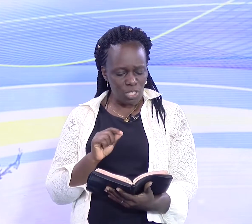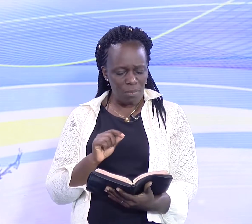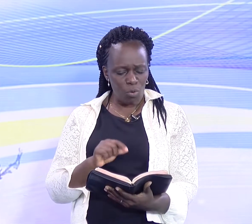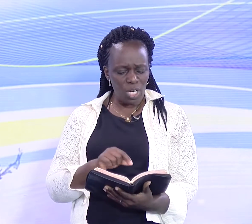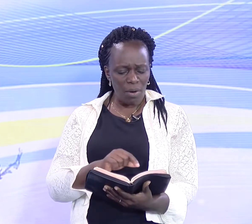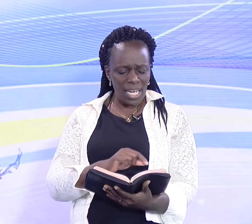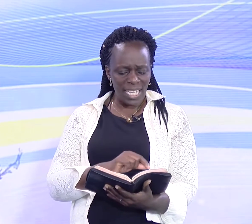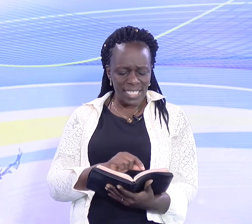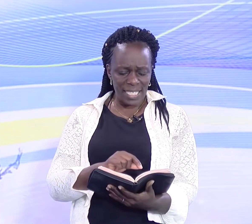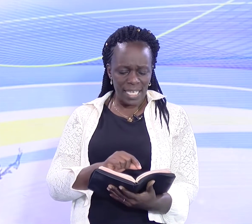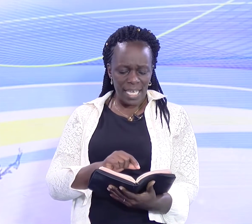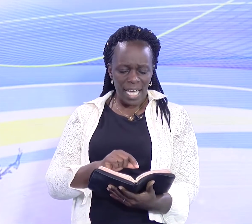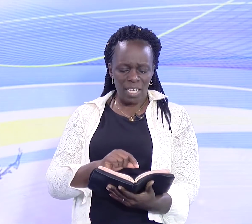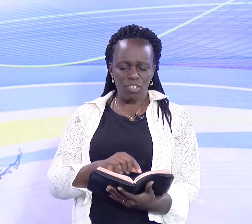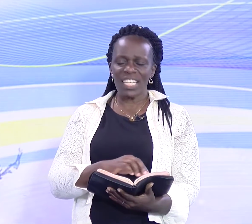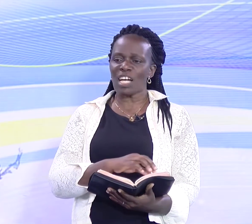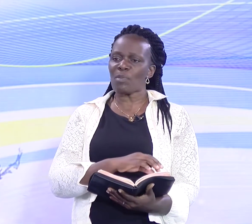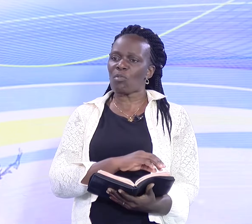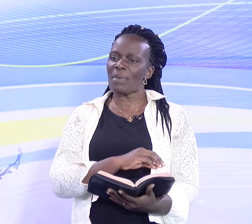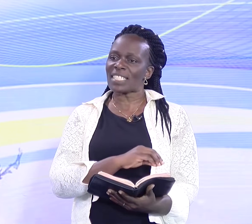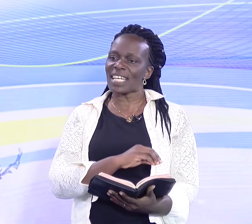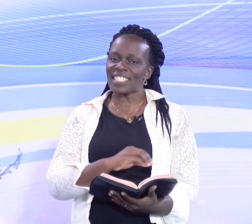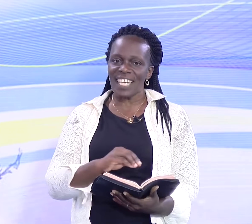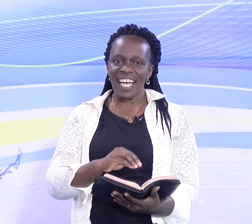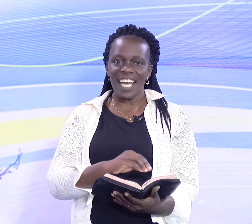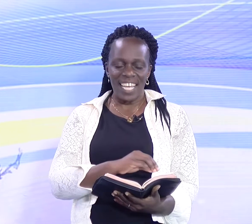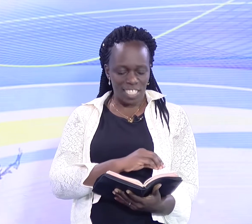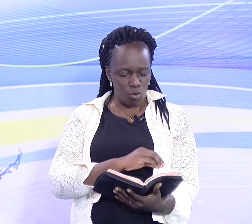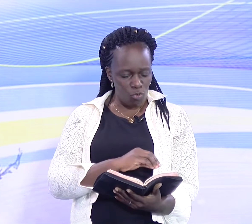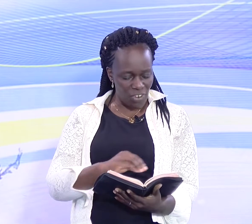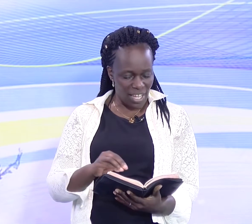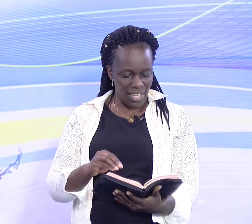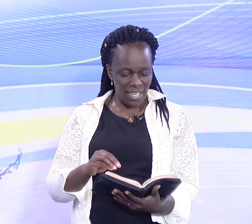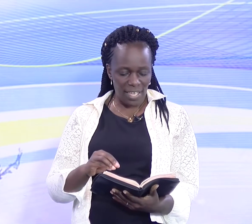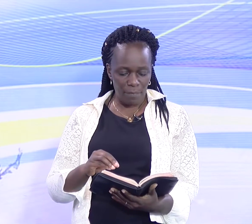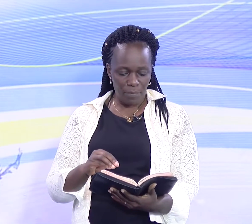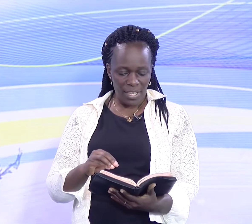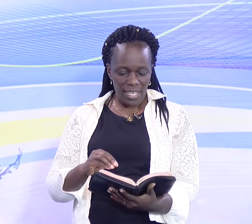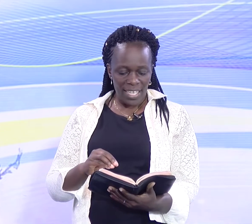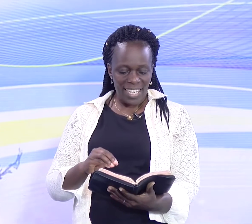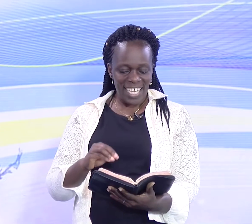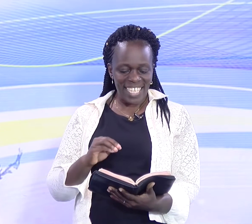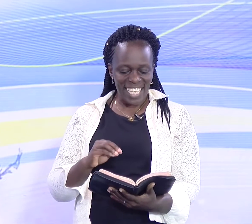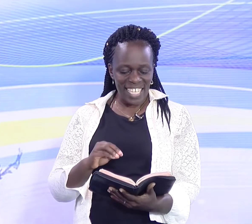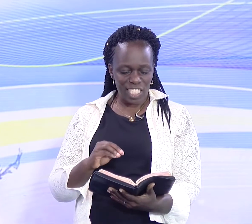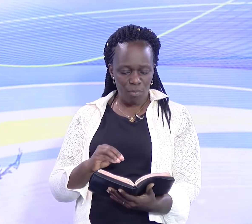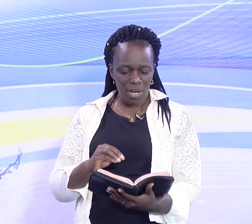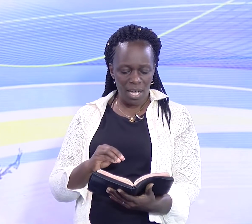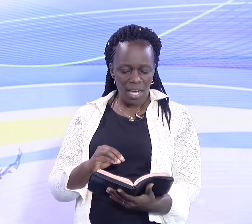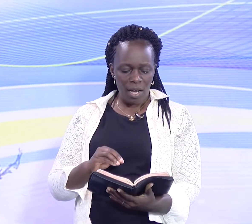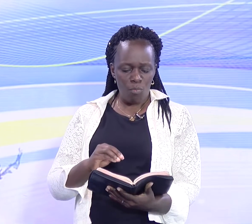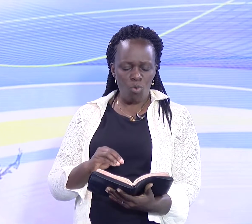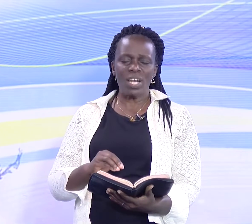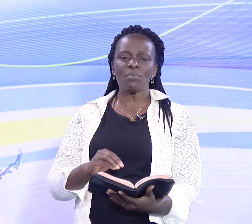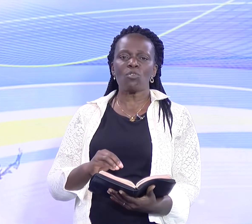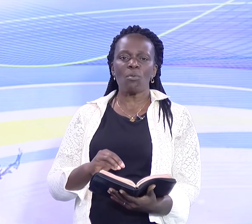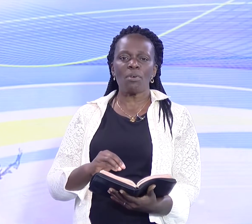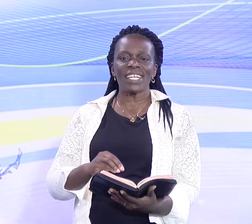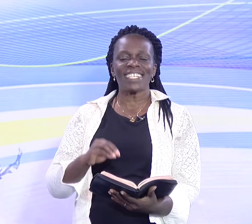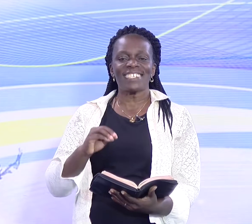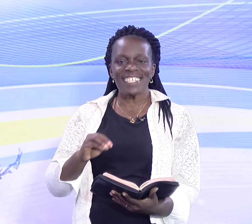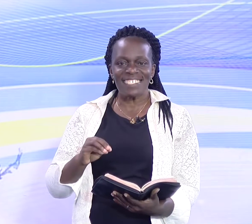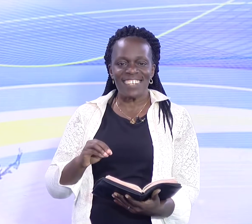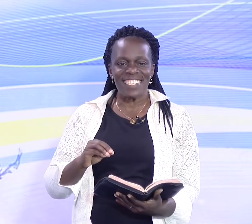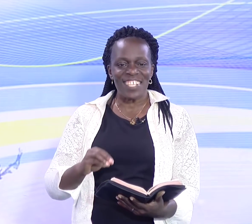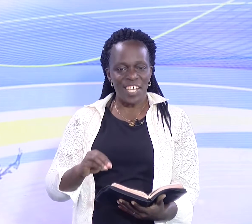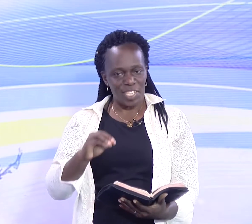Anaendelea kusema kuna wakati aliona ni kama kwamba ataisha, atakufa. Lakini anasema Mungu alimkomboa